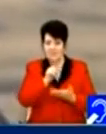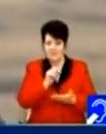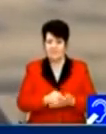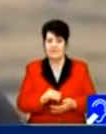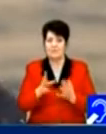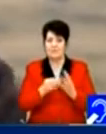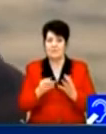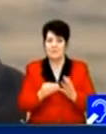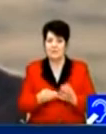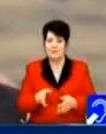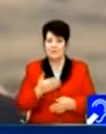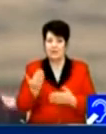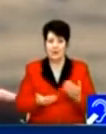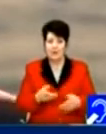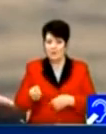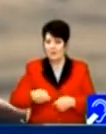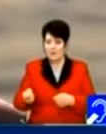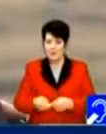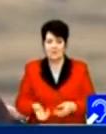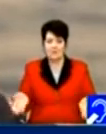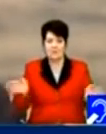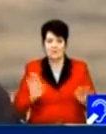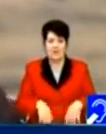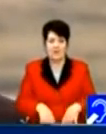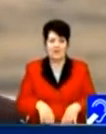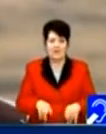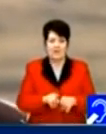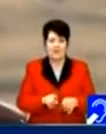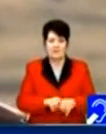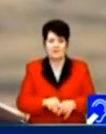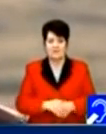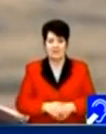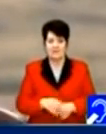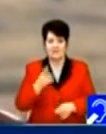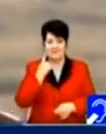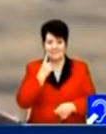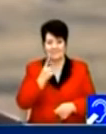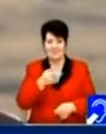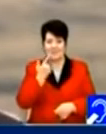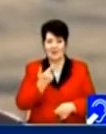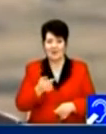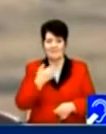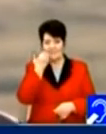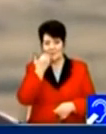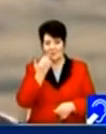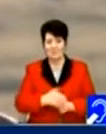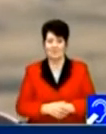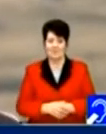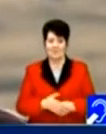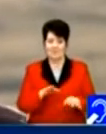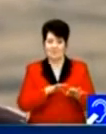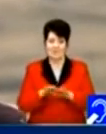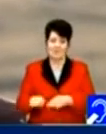de pământ, că dacă nu-l ar, nu-l prășești, e că rămâie și aici cam... doar obrazul, ori rușine, trebuie și în rând cu